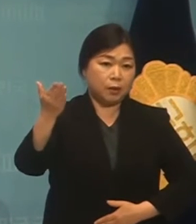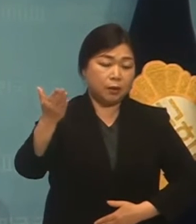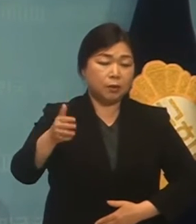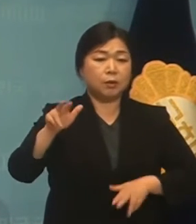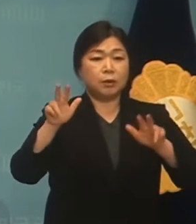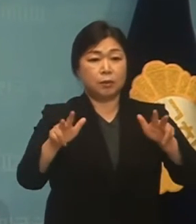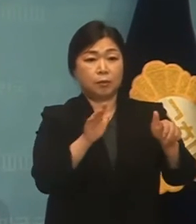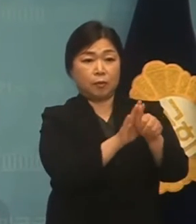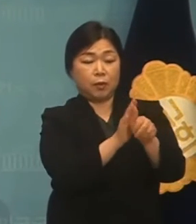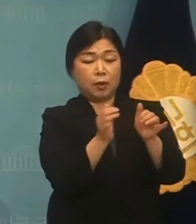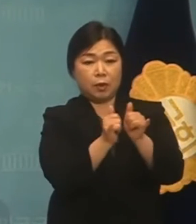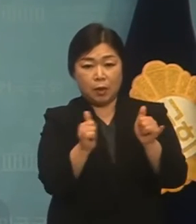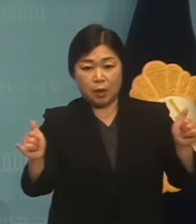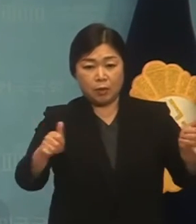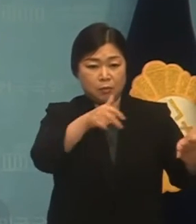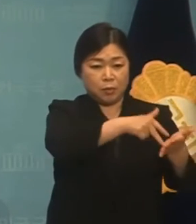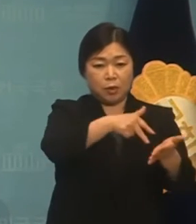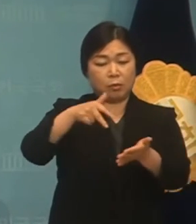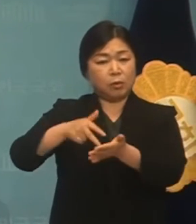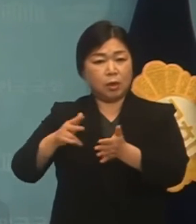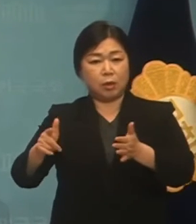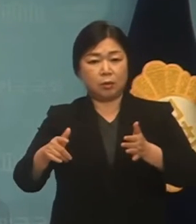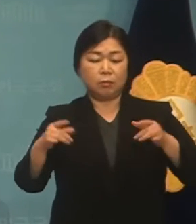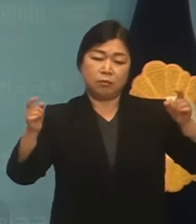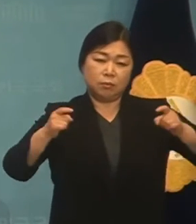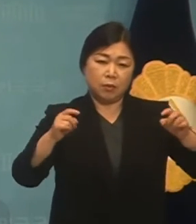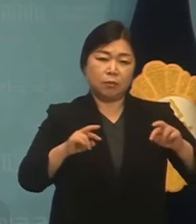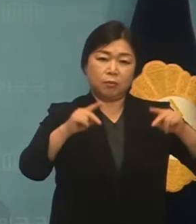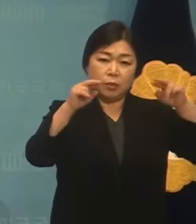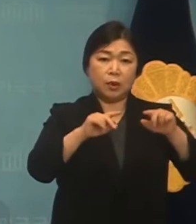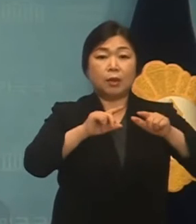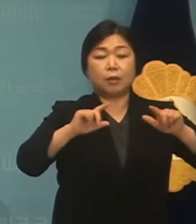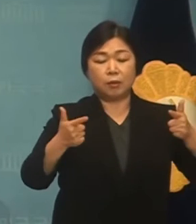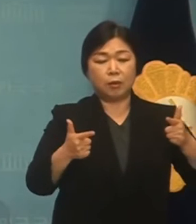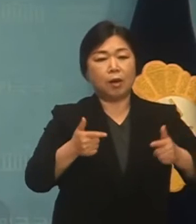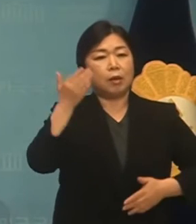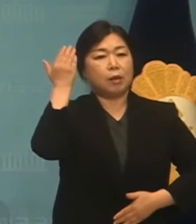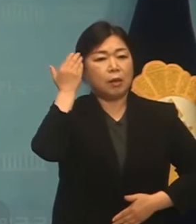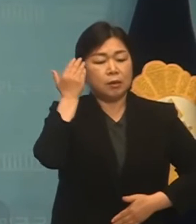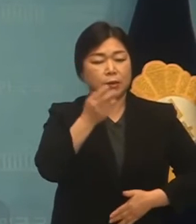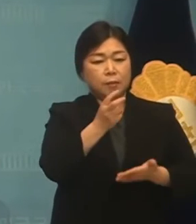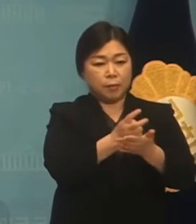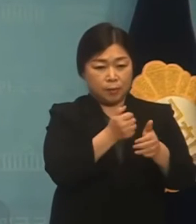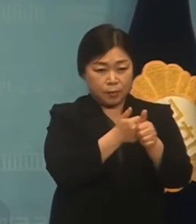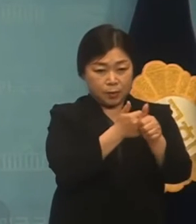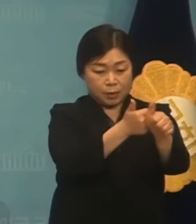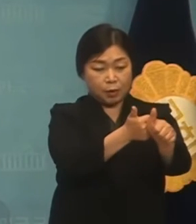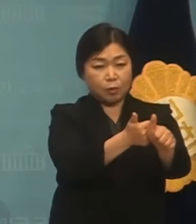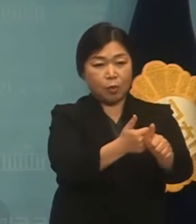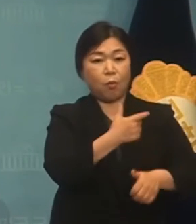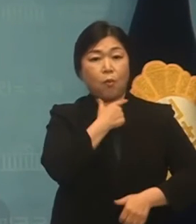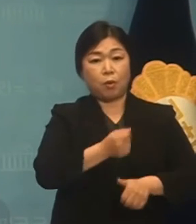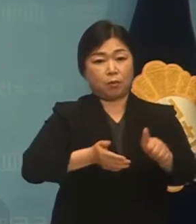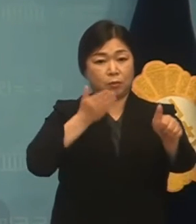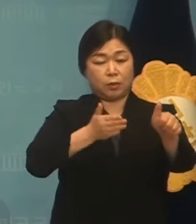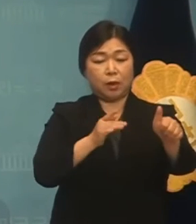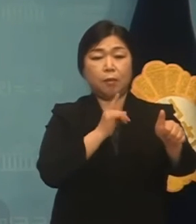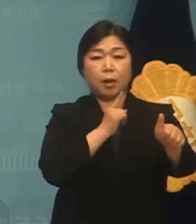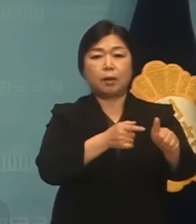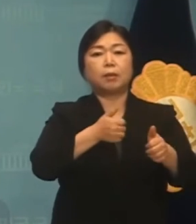양극당 지지층이 의존해온 진영론에서 탈피하여 상식과 합리로 가라는 국민 쪽 요구의